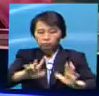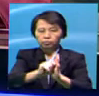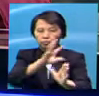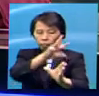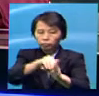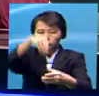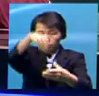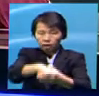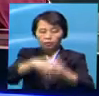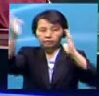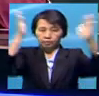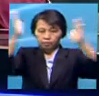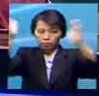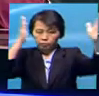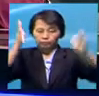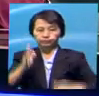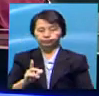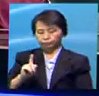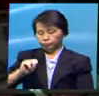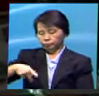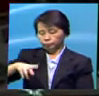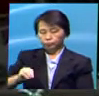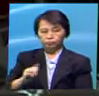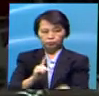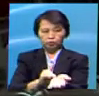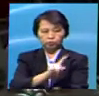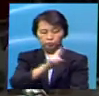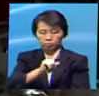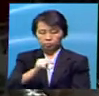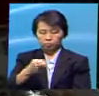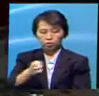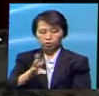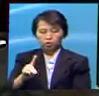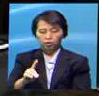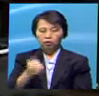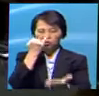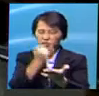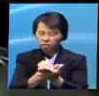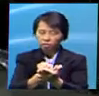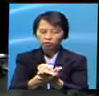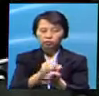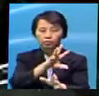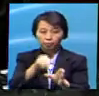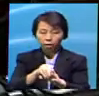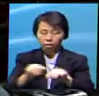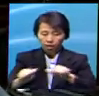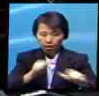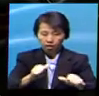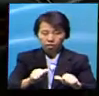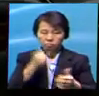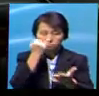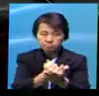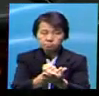Malaysia. Jelas timbalan Perdana Menteri Datuk Seri Dr. Ahmad Zahid Hamidi, antara jenayah yang dilakukan termasuk kegiatan